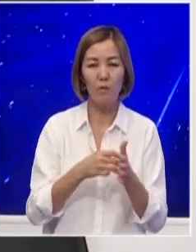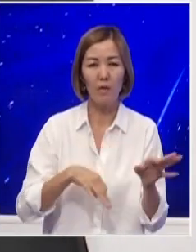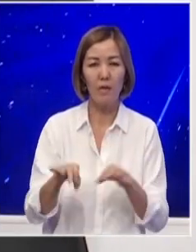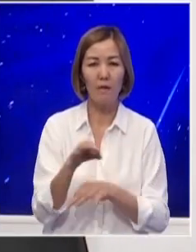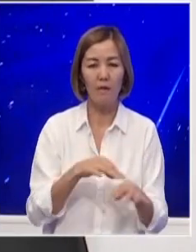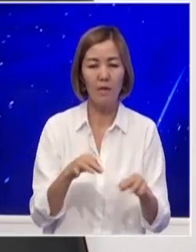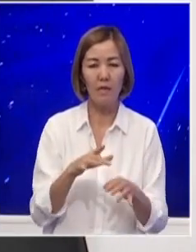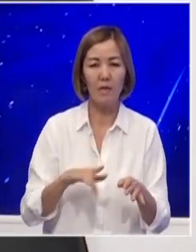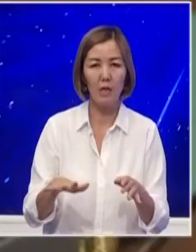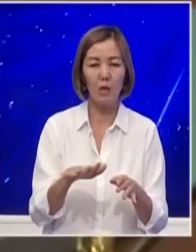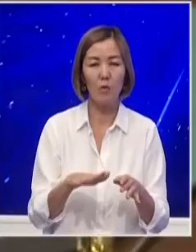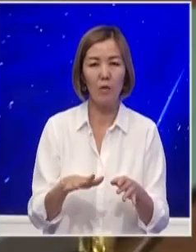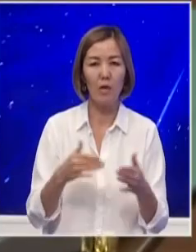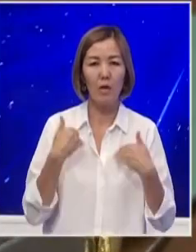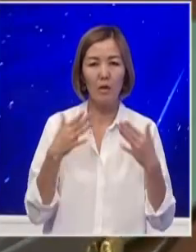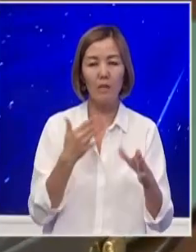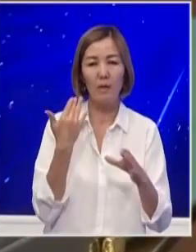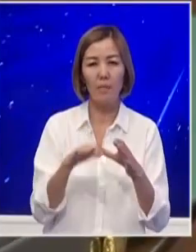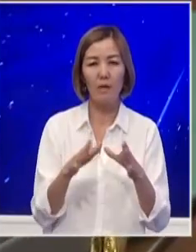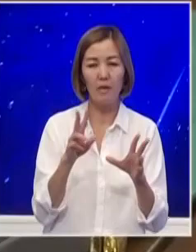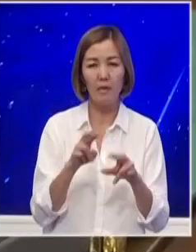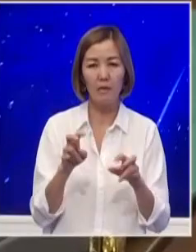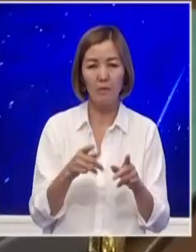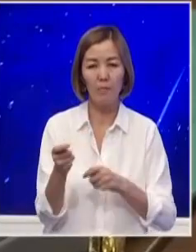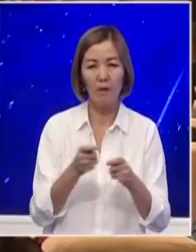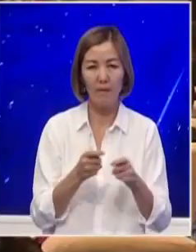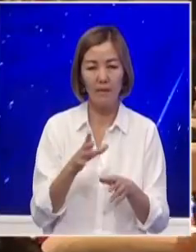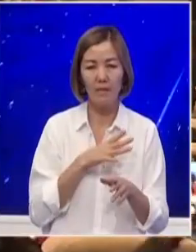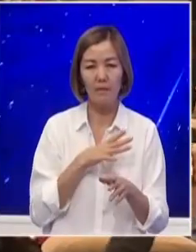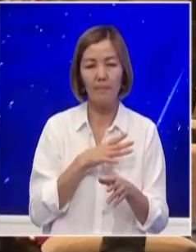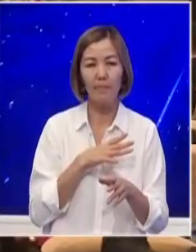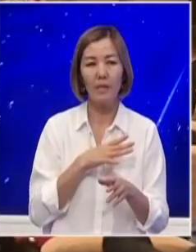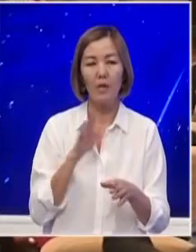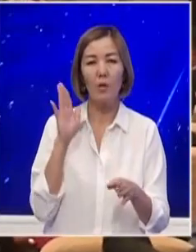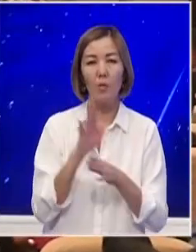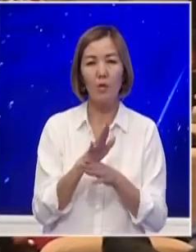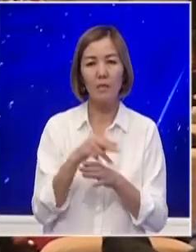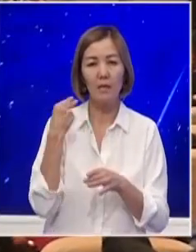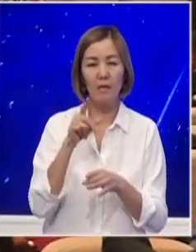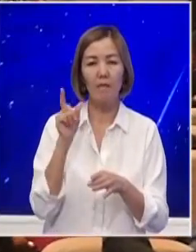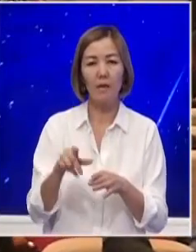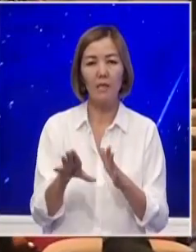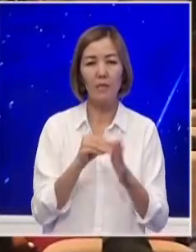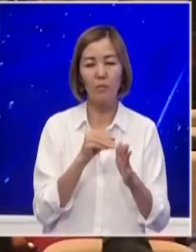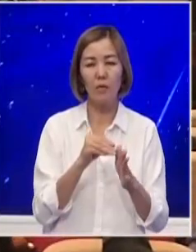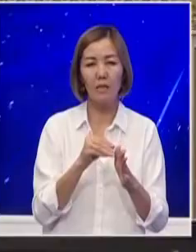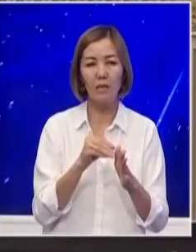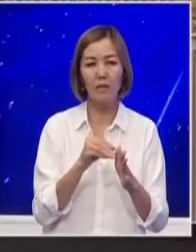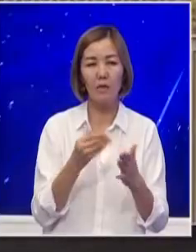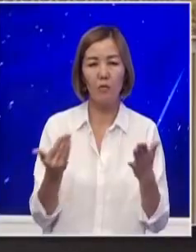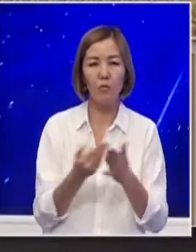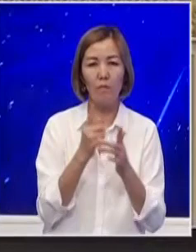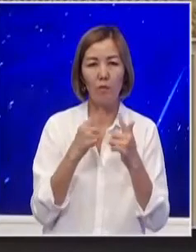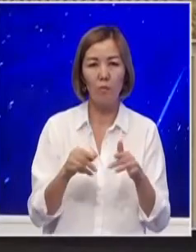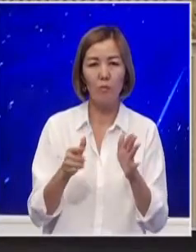карты региона эти рекомендации были направлены на рассмотрение в правительство. В рамках указа главы государства депутатами маслихата